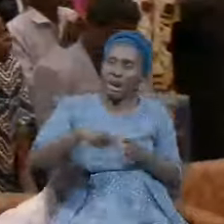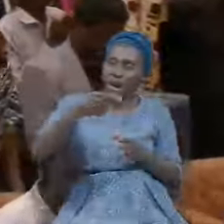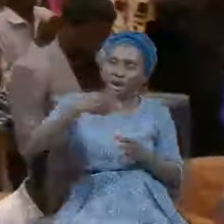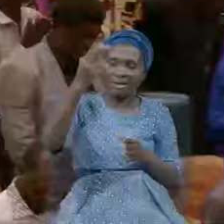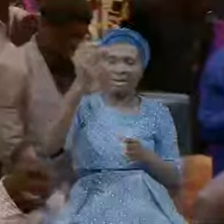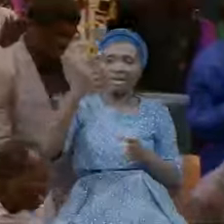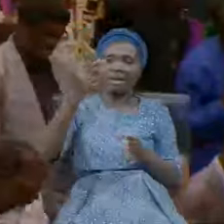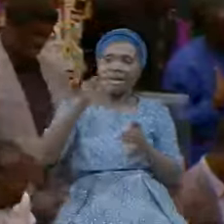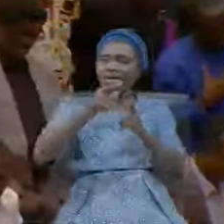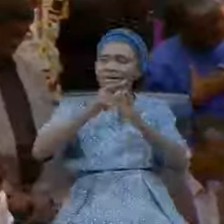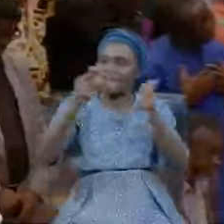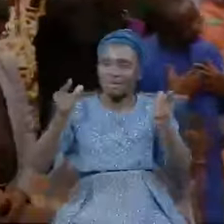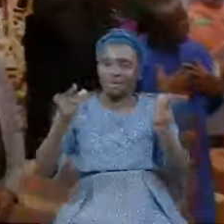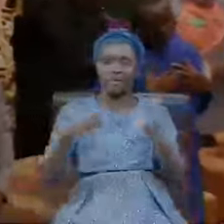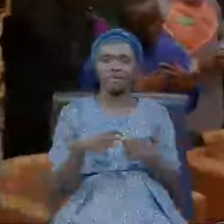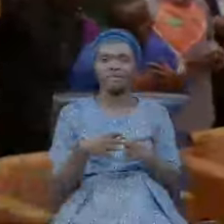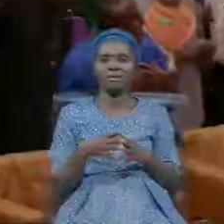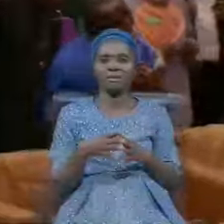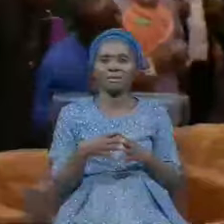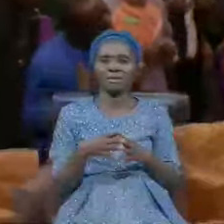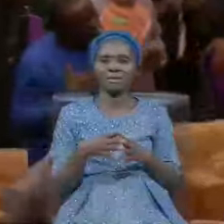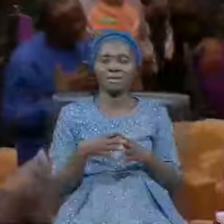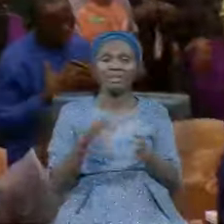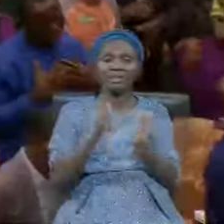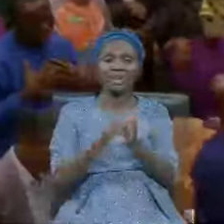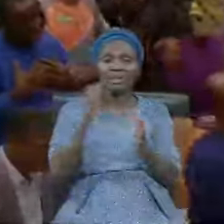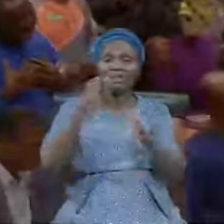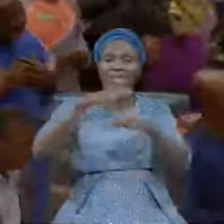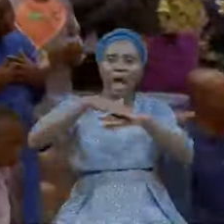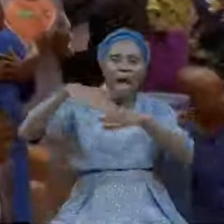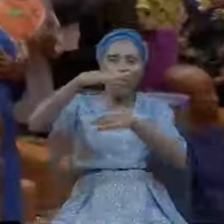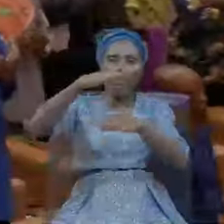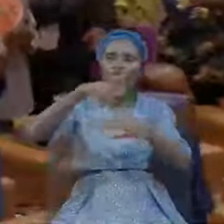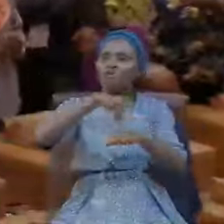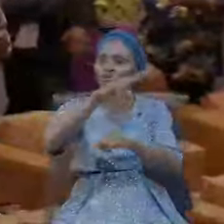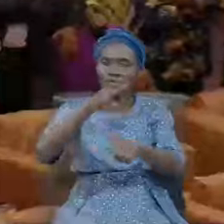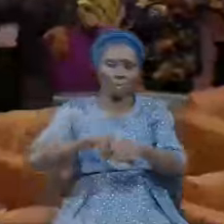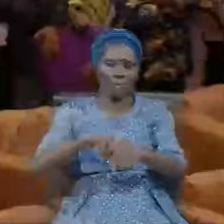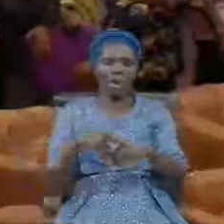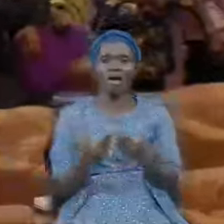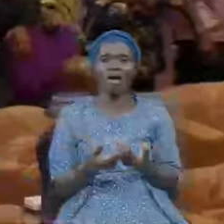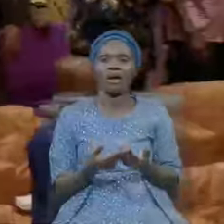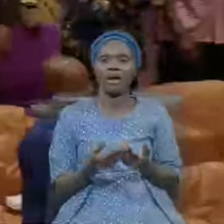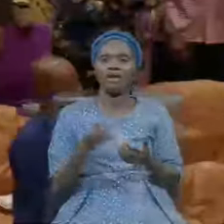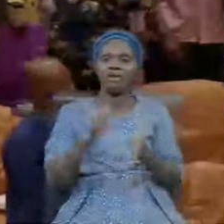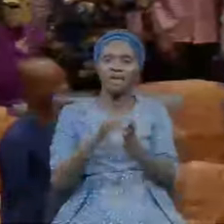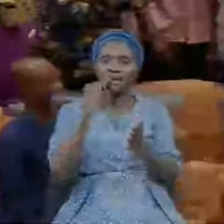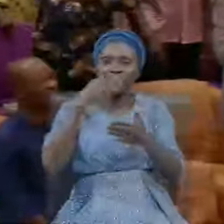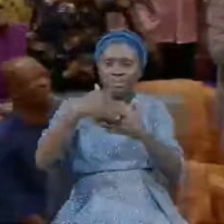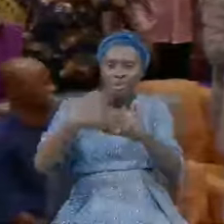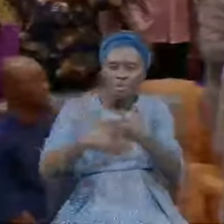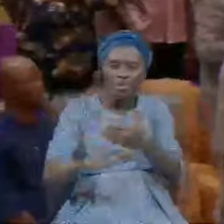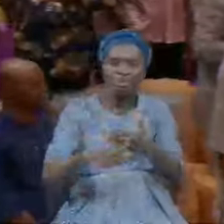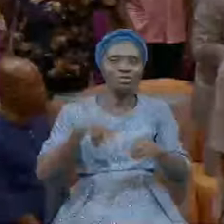qui monte, ascendante, qui est plus grande, qui va au-delà